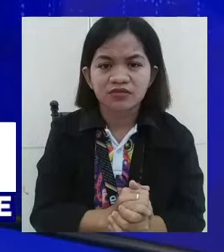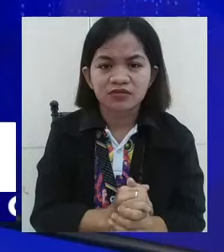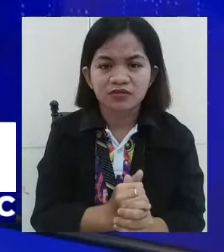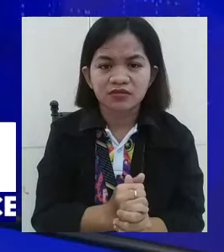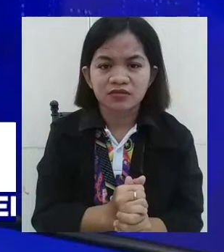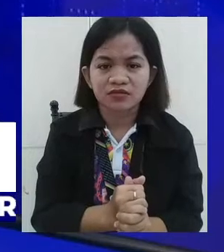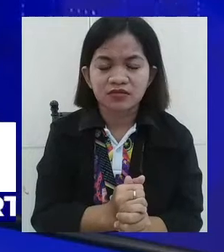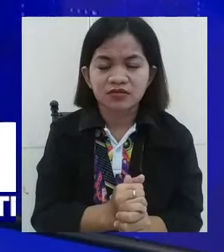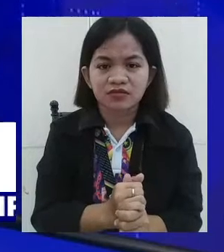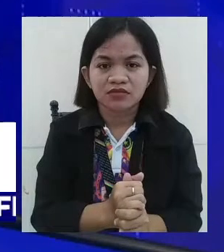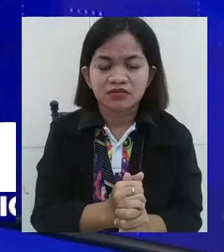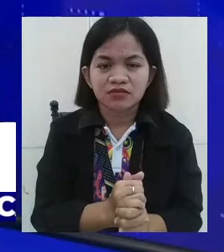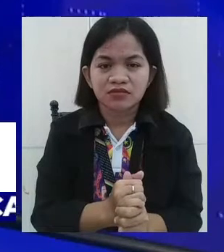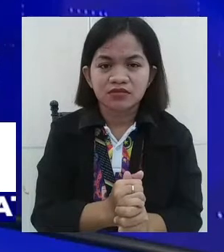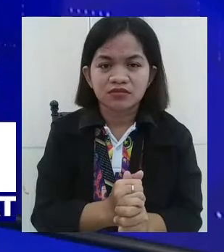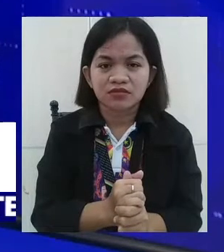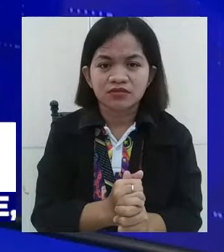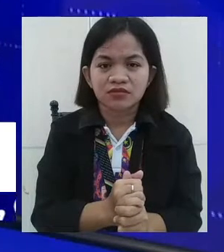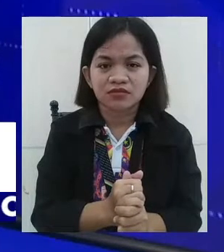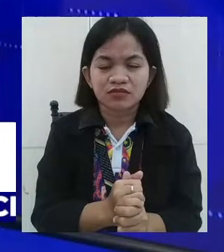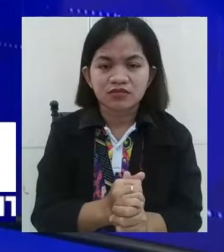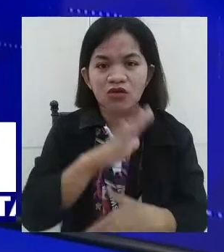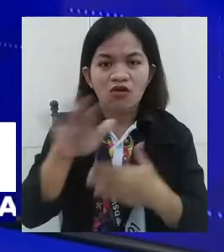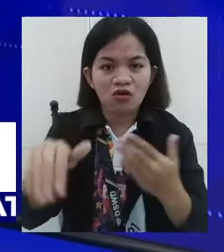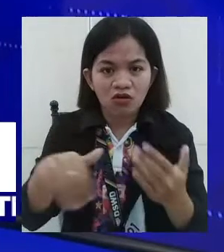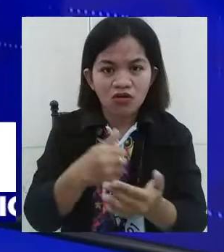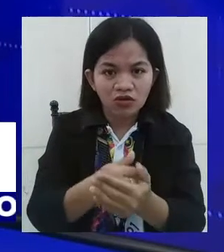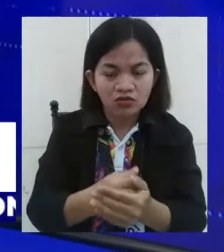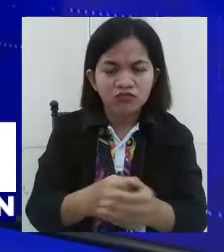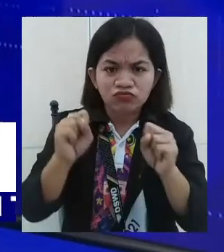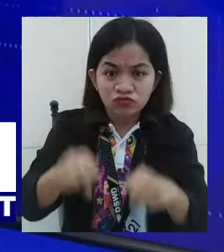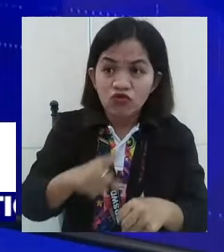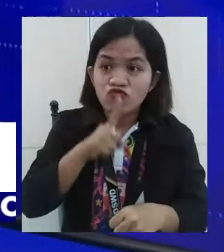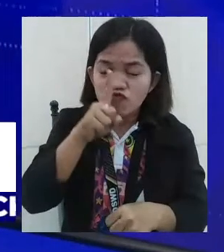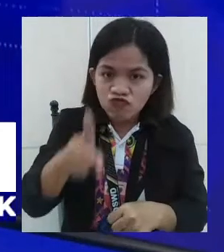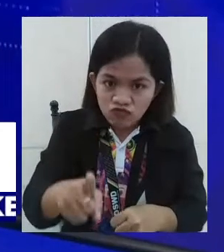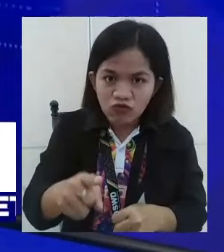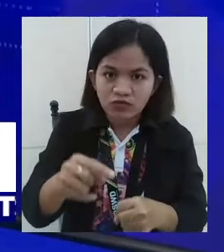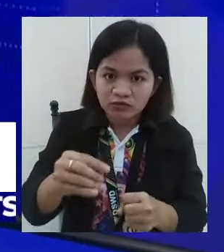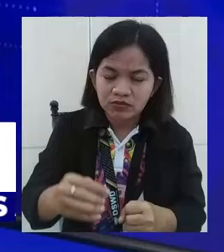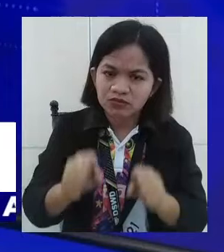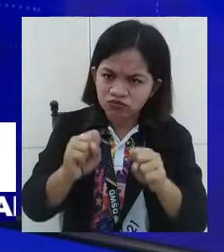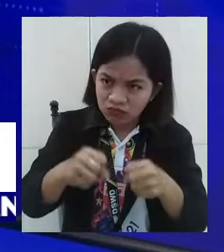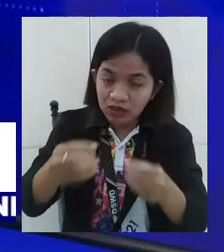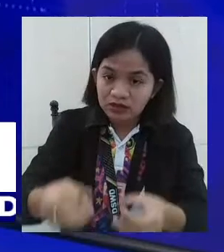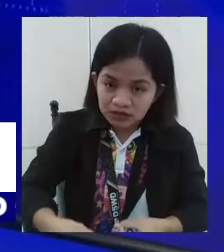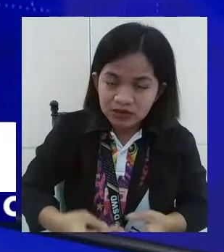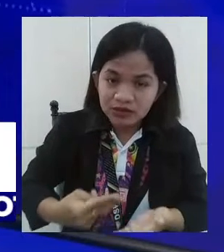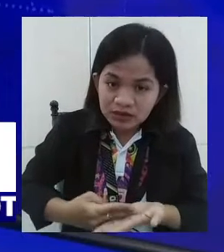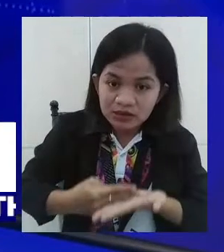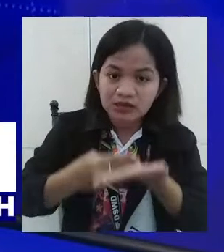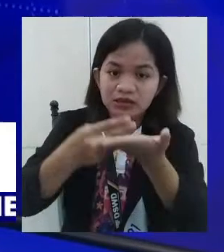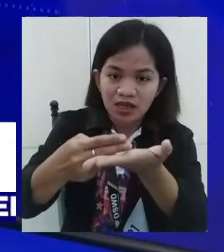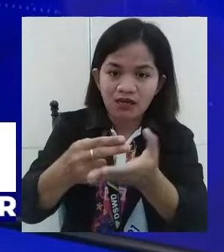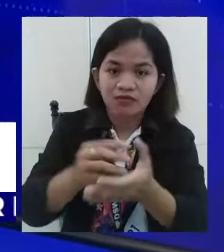talagang yung direktang makakatulong, kung ito lang ay talagang